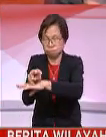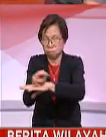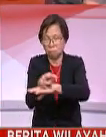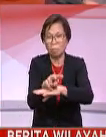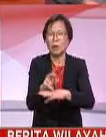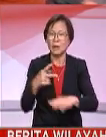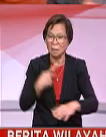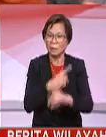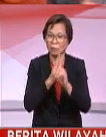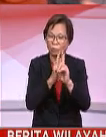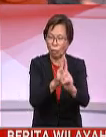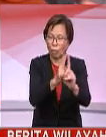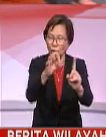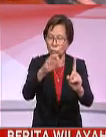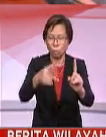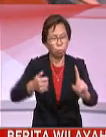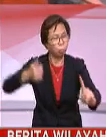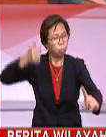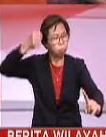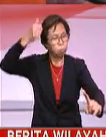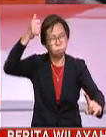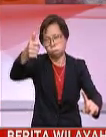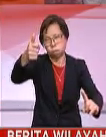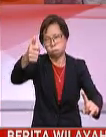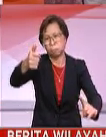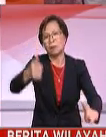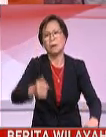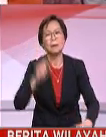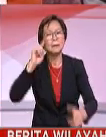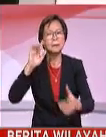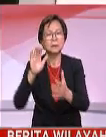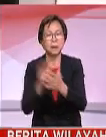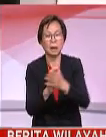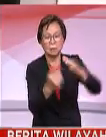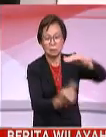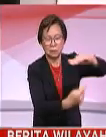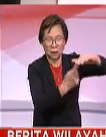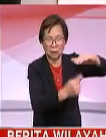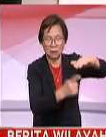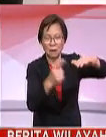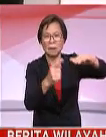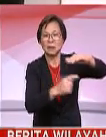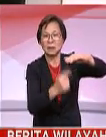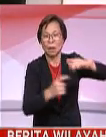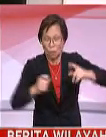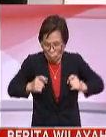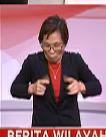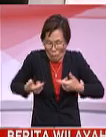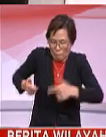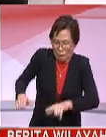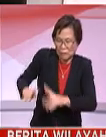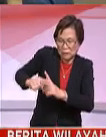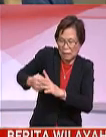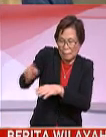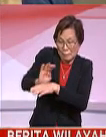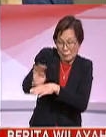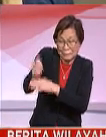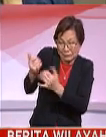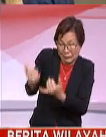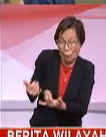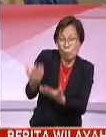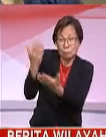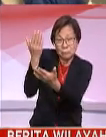pematuhan kepada SOP sangat tinggi. Beliau juga yakin Taska dan Tadika swasta yang dibenarkan beroperasi setakat